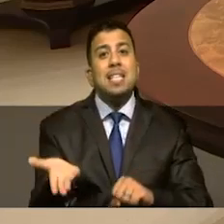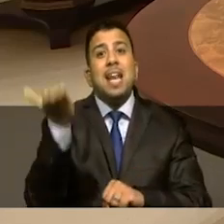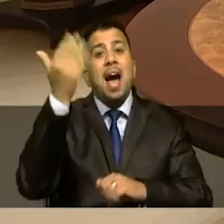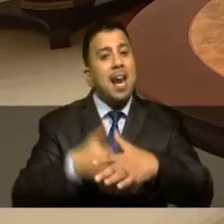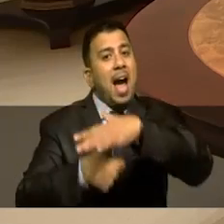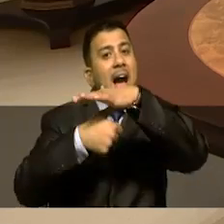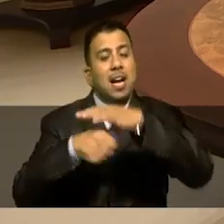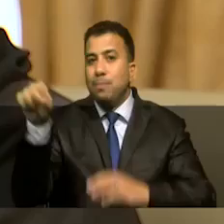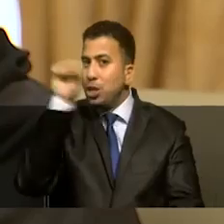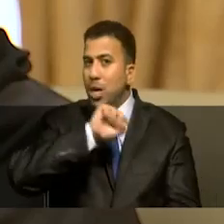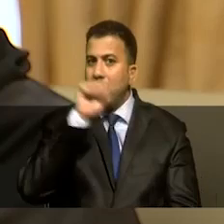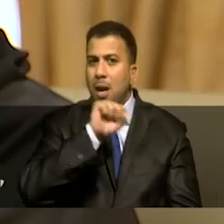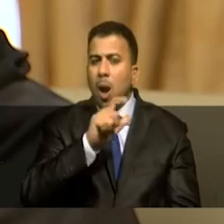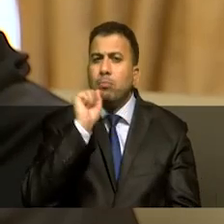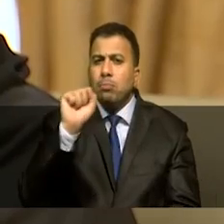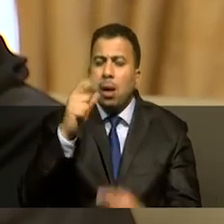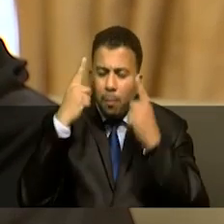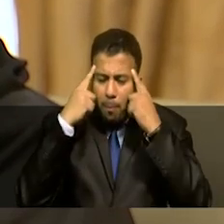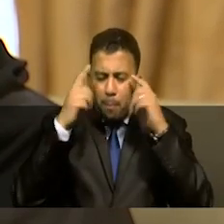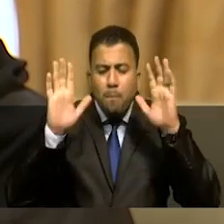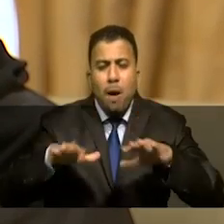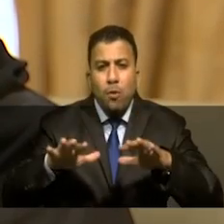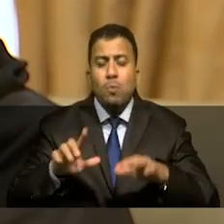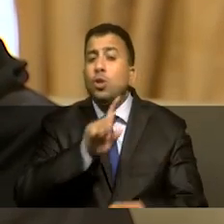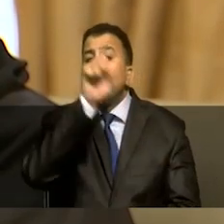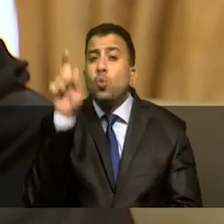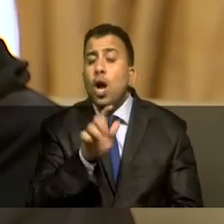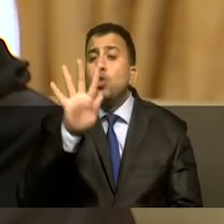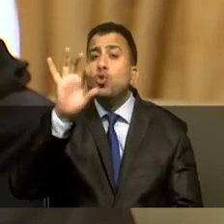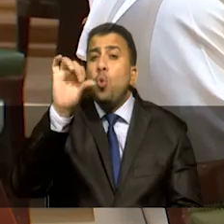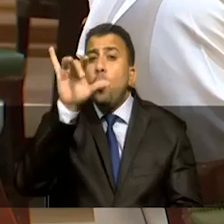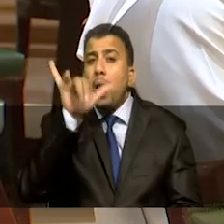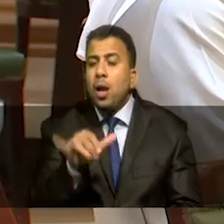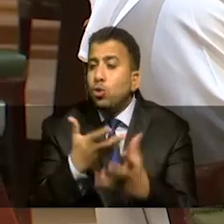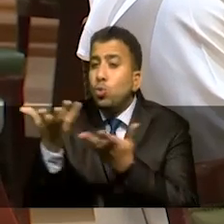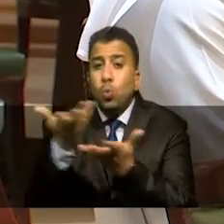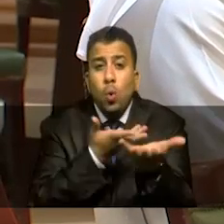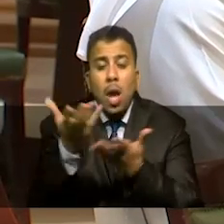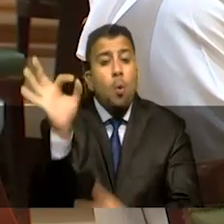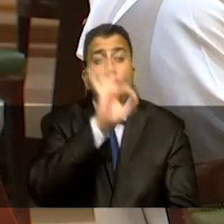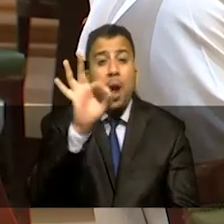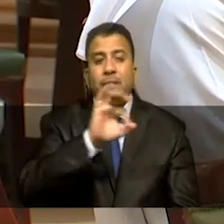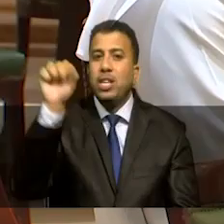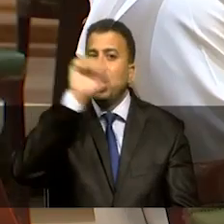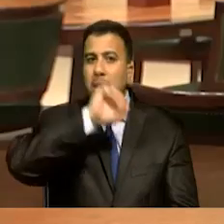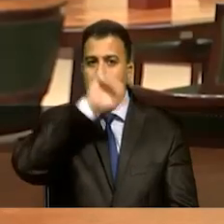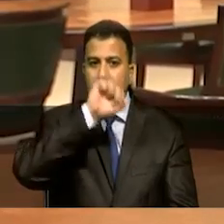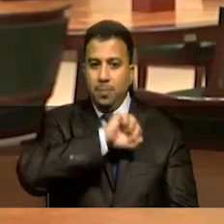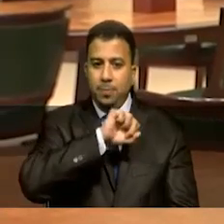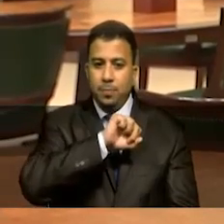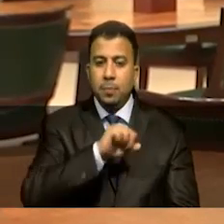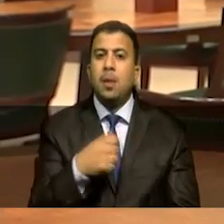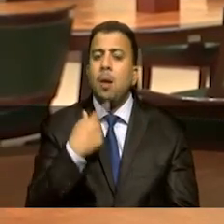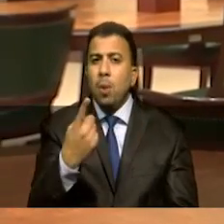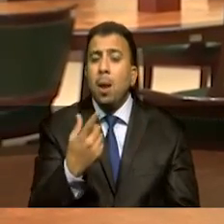الأعلى حاكم الشارقة من إرساء قواعد الشورى كسمت مؤسسي في إمارة الشارقة. خلال